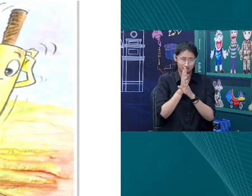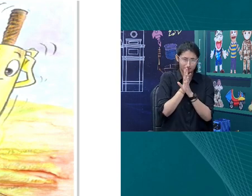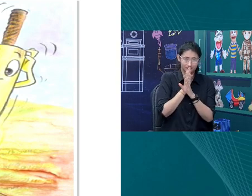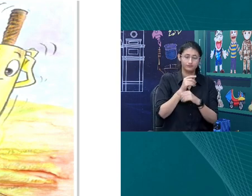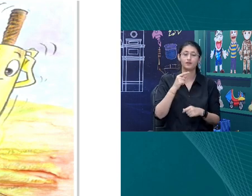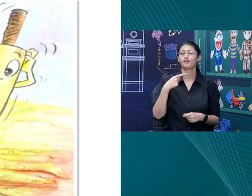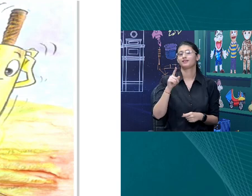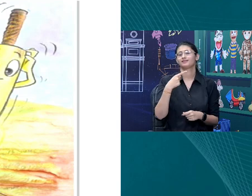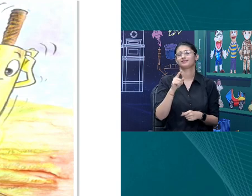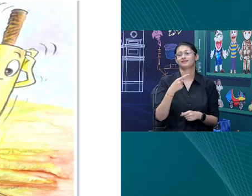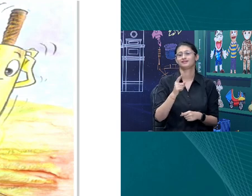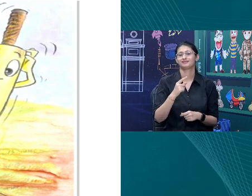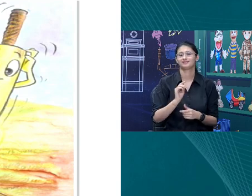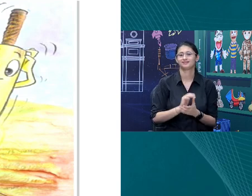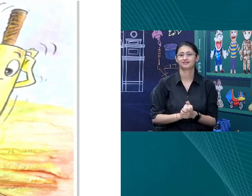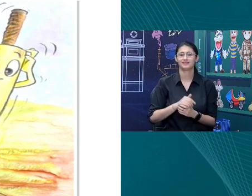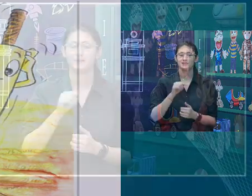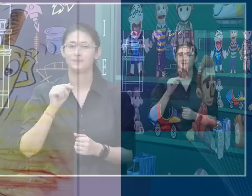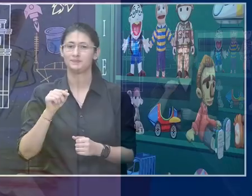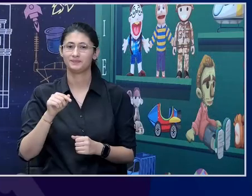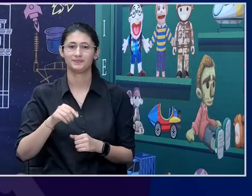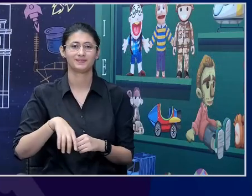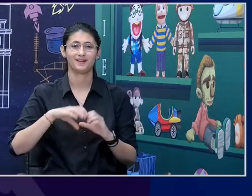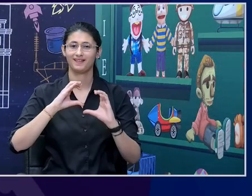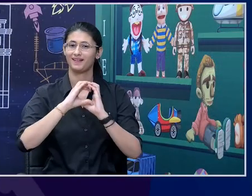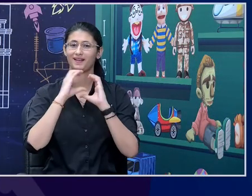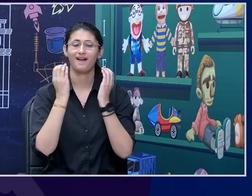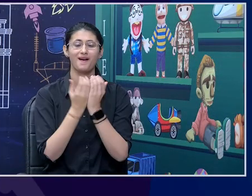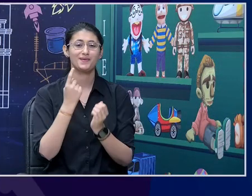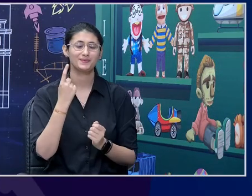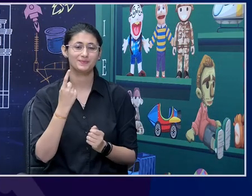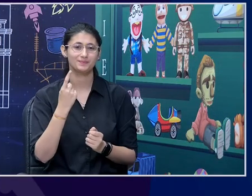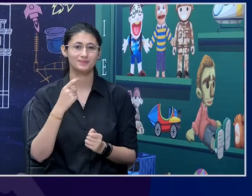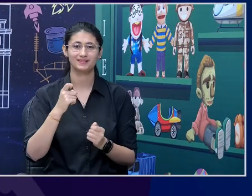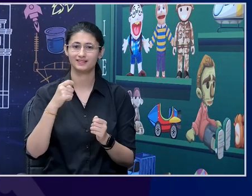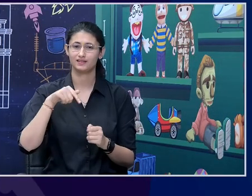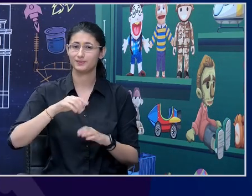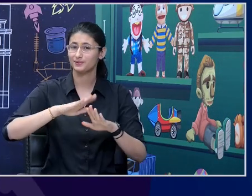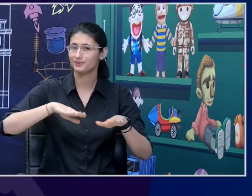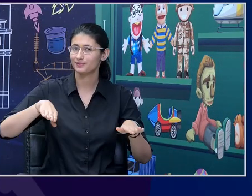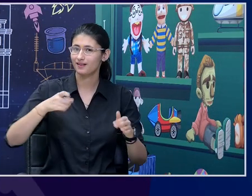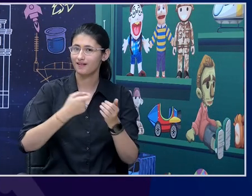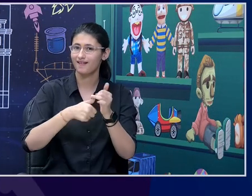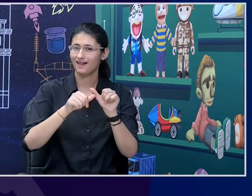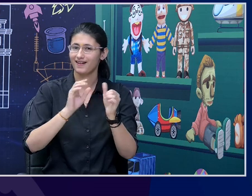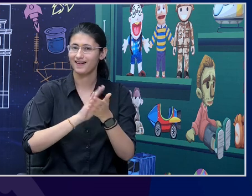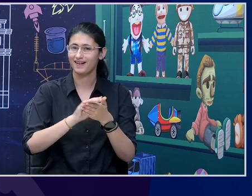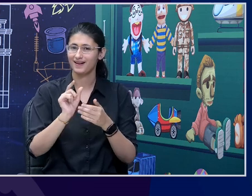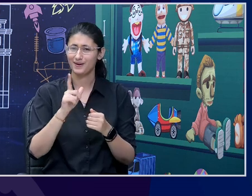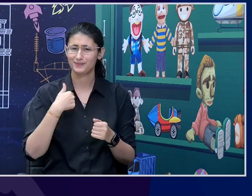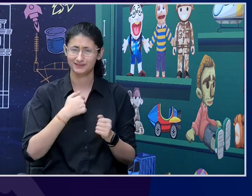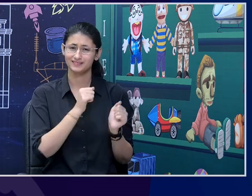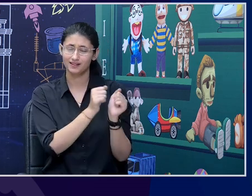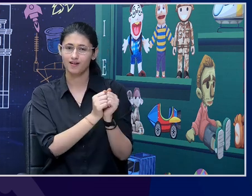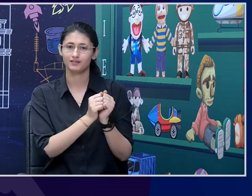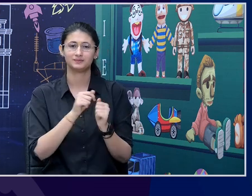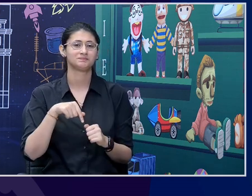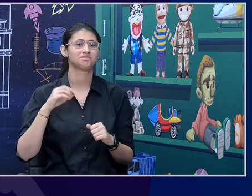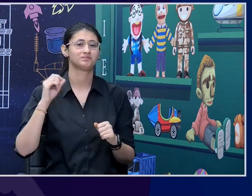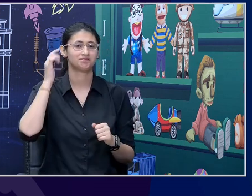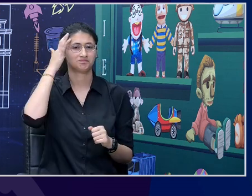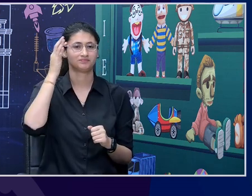एक के राहुल जी तो बड़े ही होशियार बच्चे निकले हमारे क्योंकि उन्होंने बारीकी पर ध्यान दिया और चित्रा में जो हमें